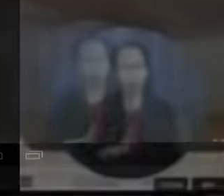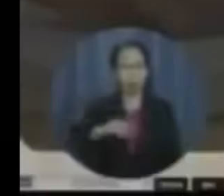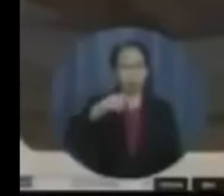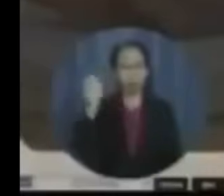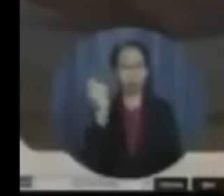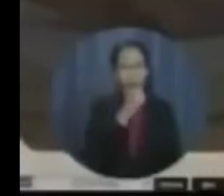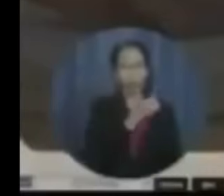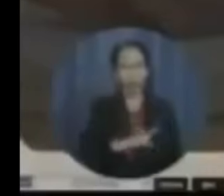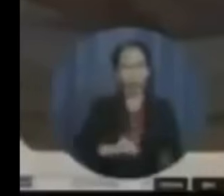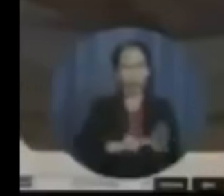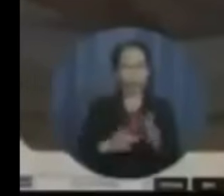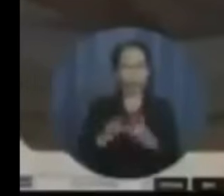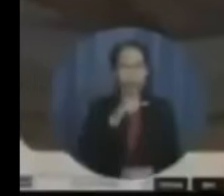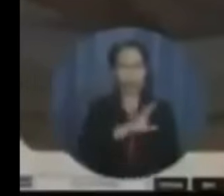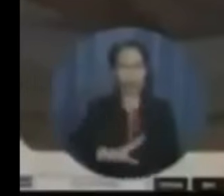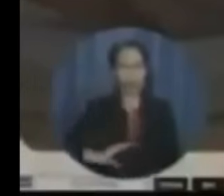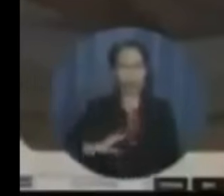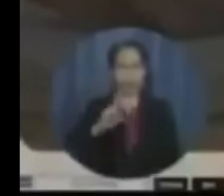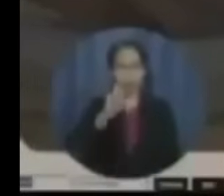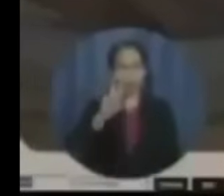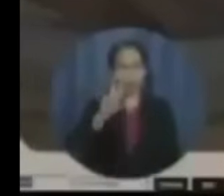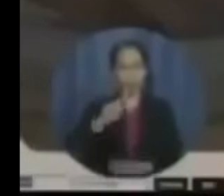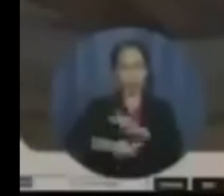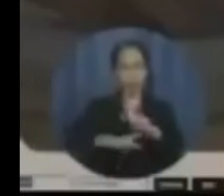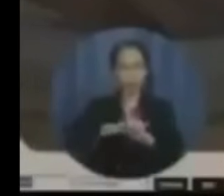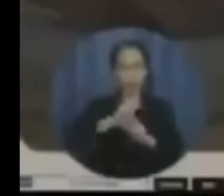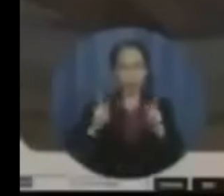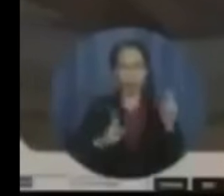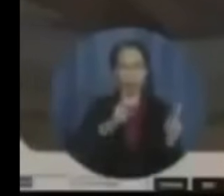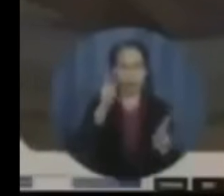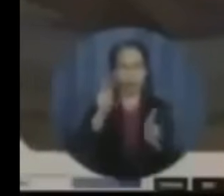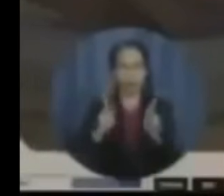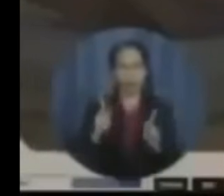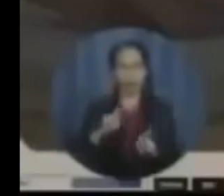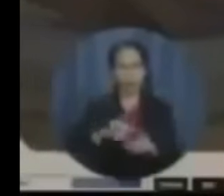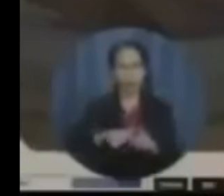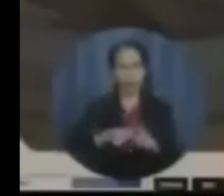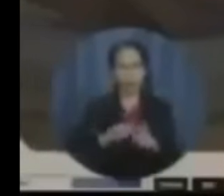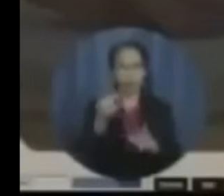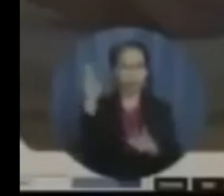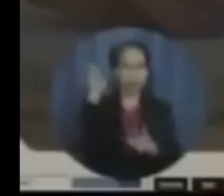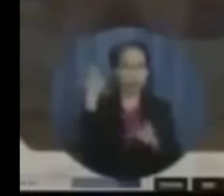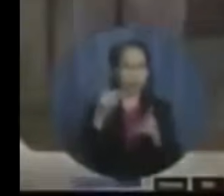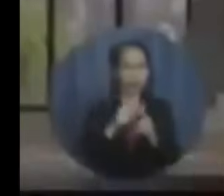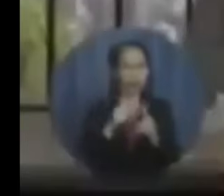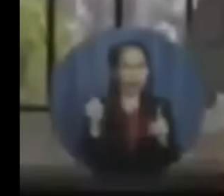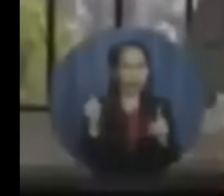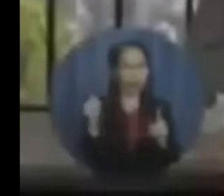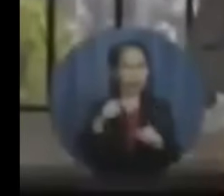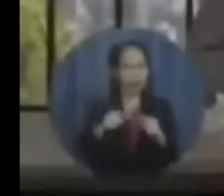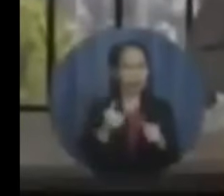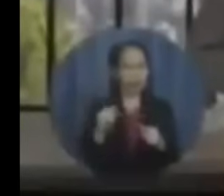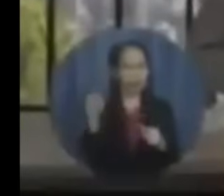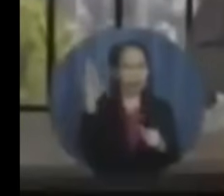Kristo. Dalawa ang klase ng tao, isang nakikinig ng salita, pag narinig niya,